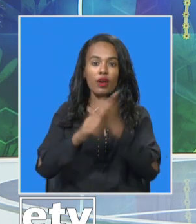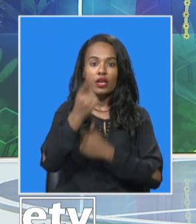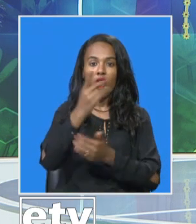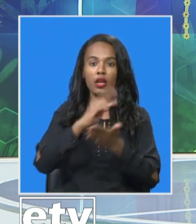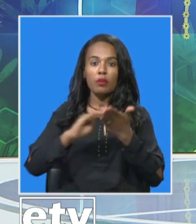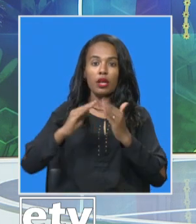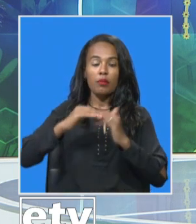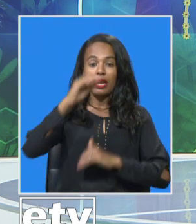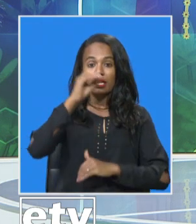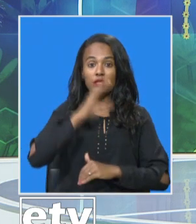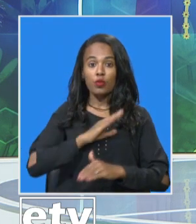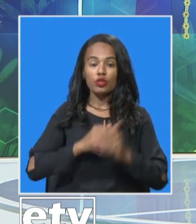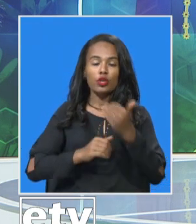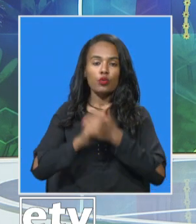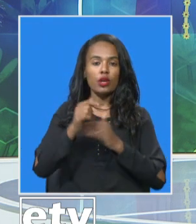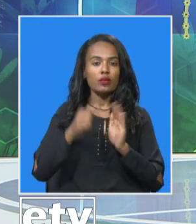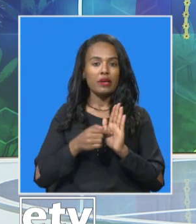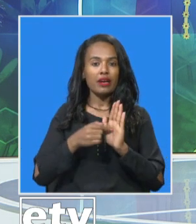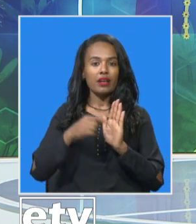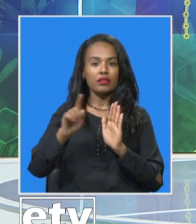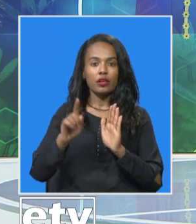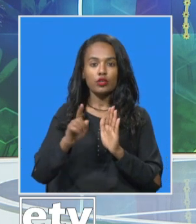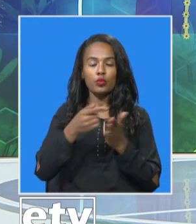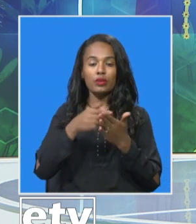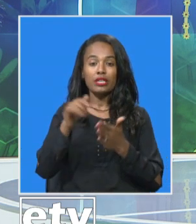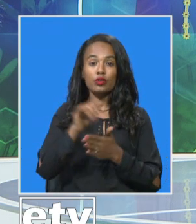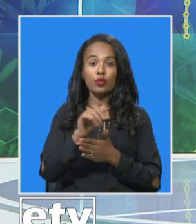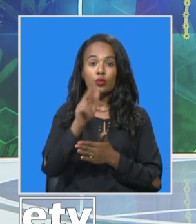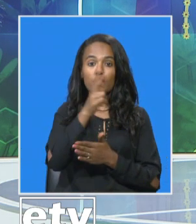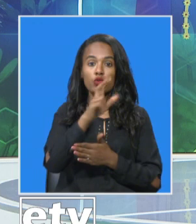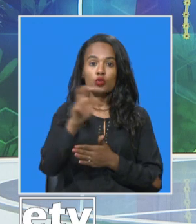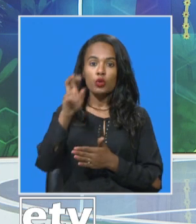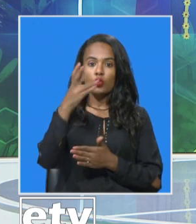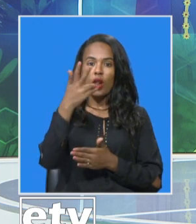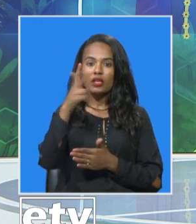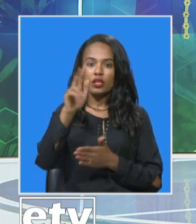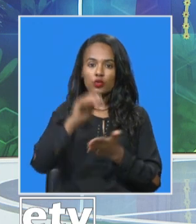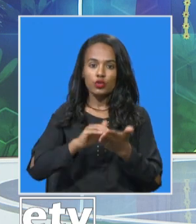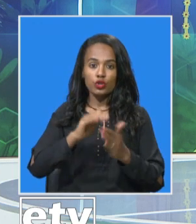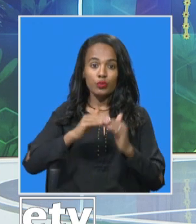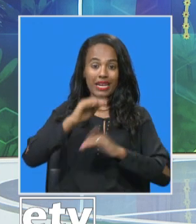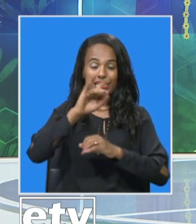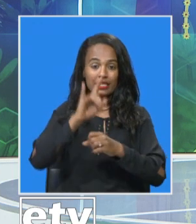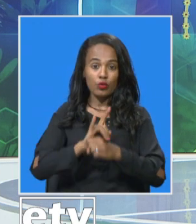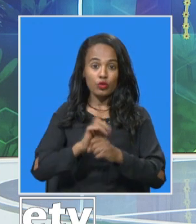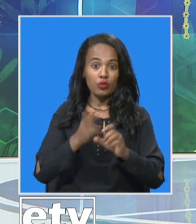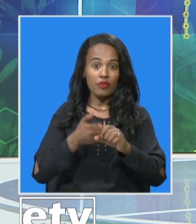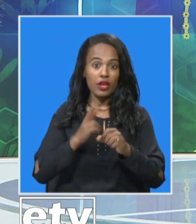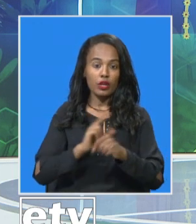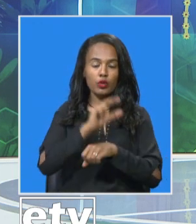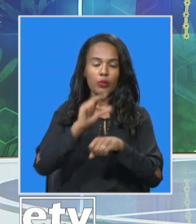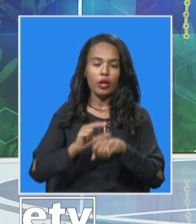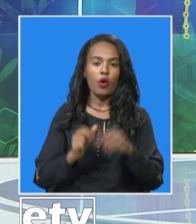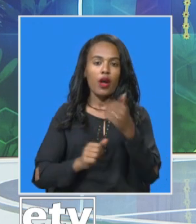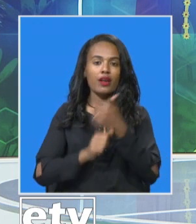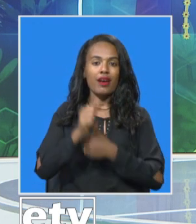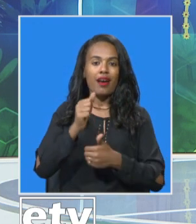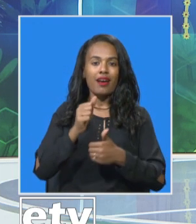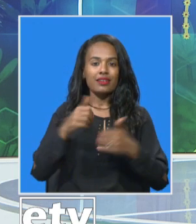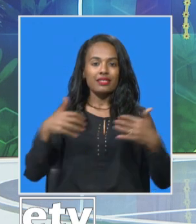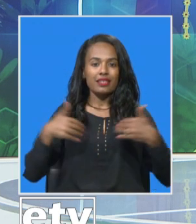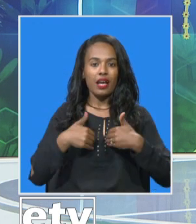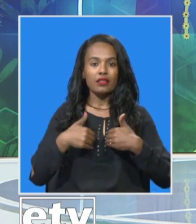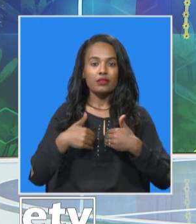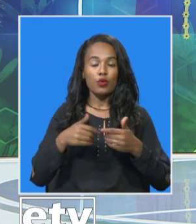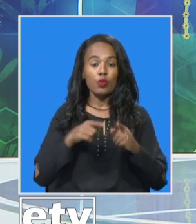ሚሊዮን በላይ ወገኖች ለጉዳት መዳረጋቸውን እንዲሁም ደግሞ ከ313,000 በላይ ዜጎች መፈናቀላቸውን የብሔራዊ አደጋ ስጋት ስራ አመራር